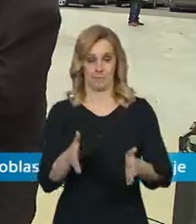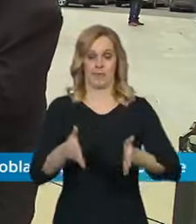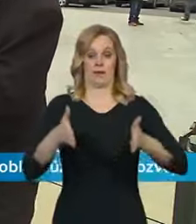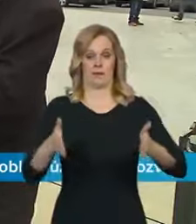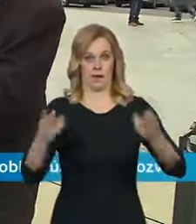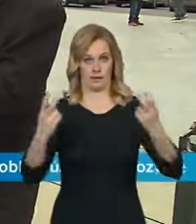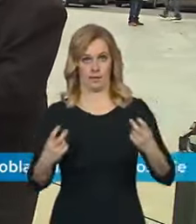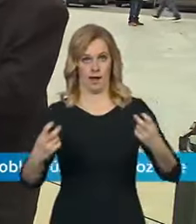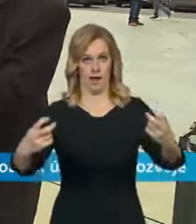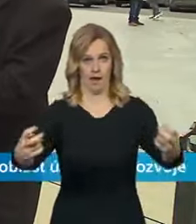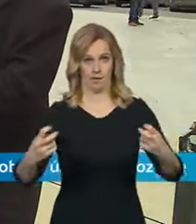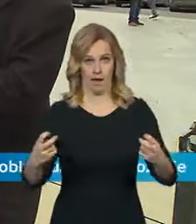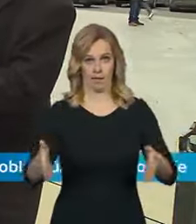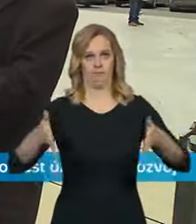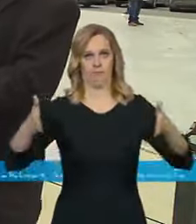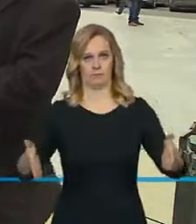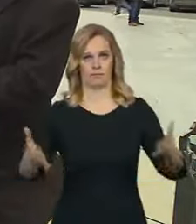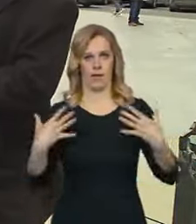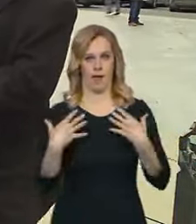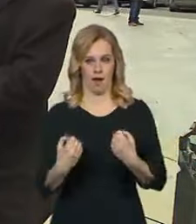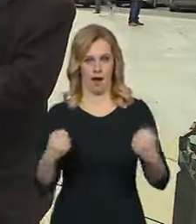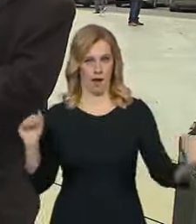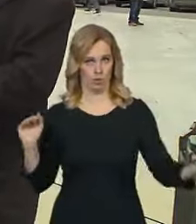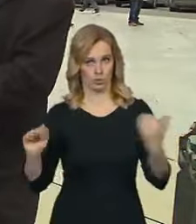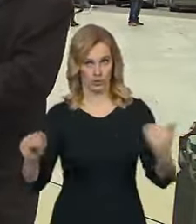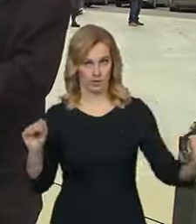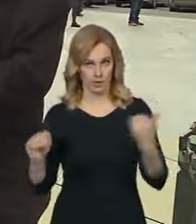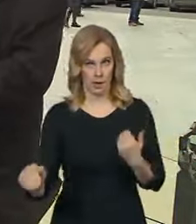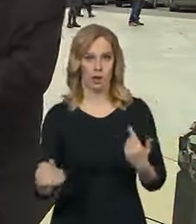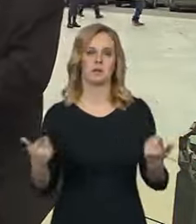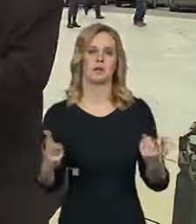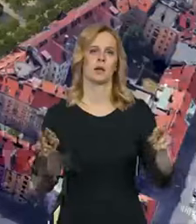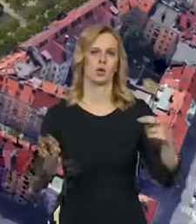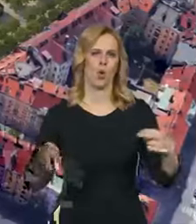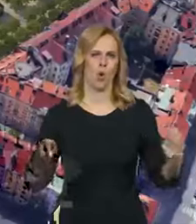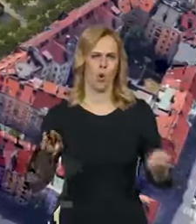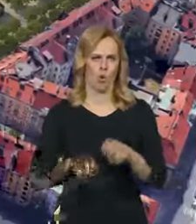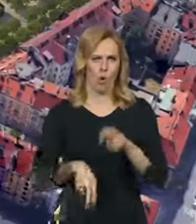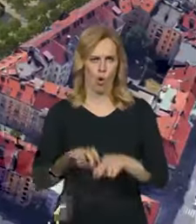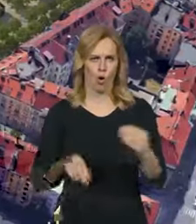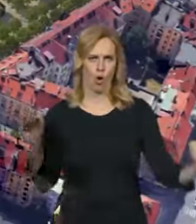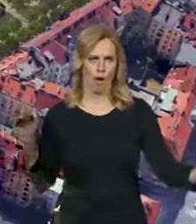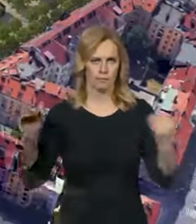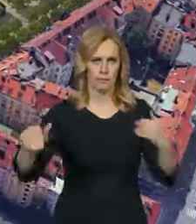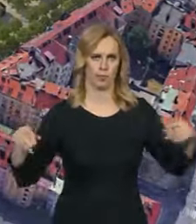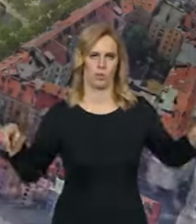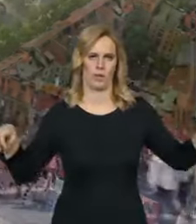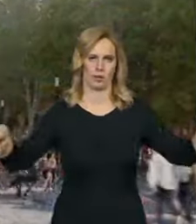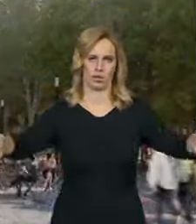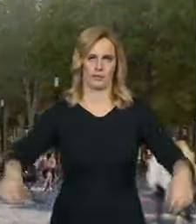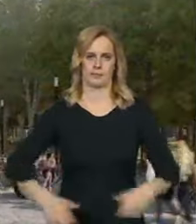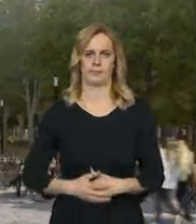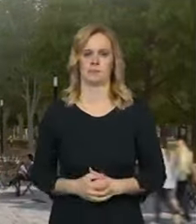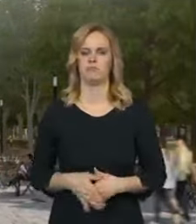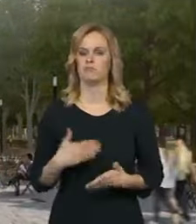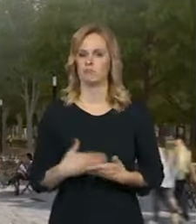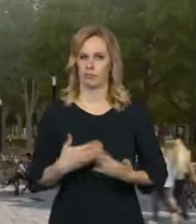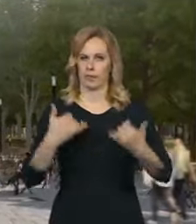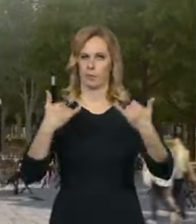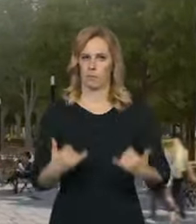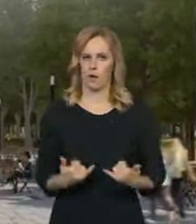jezdit tramvaje, potom automobily a zásobování, cyklo a pěší. Co se týče investic, dostává se tak letos Praha k